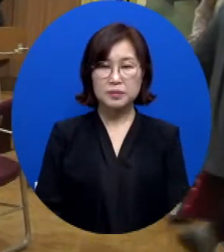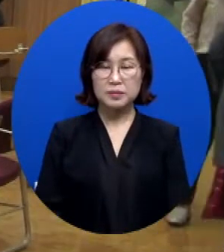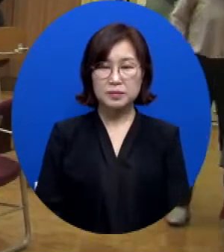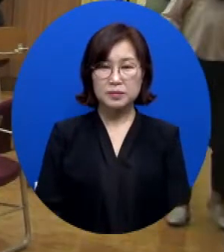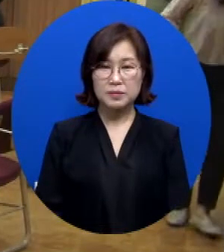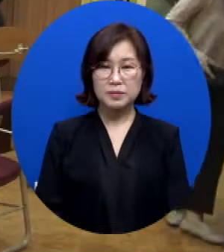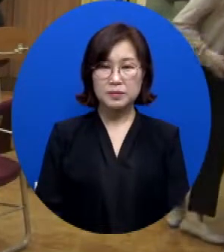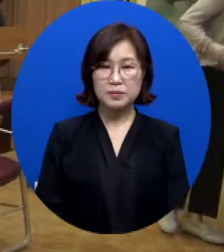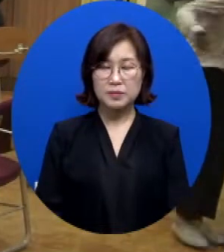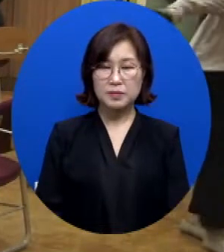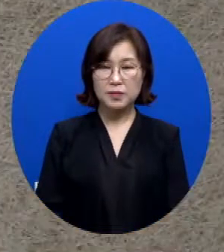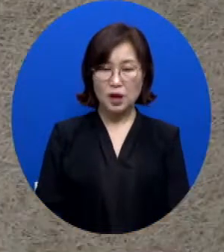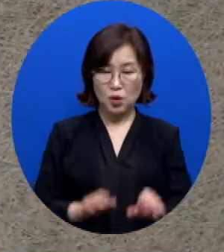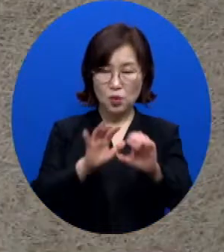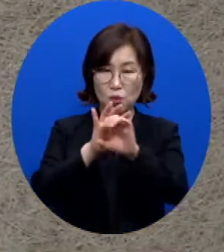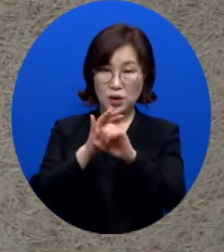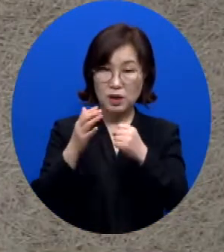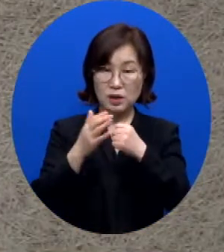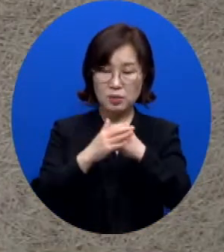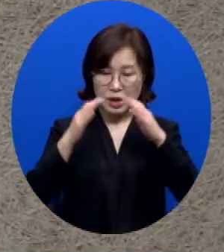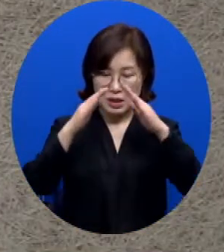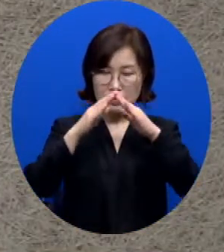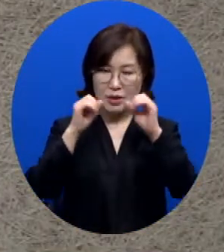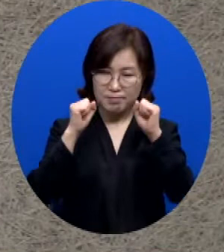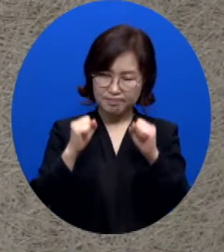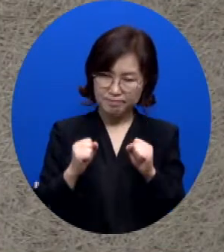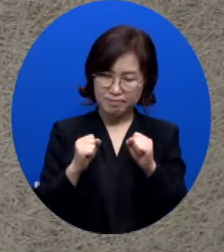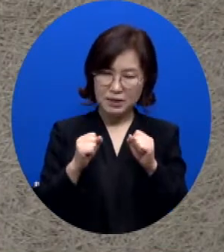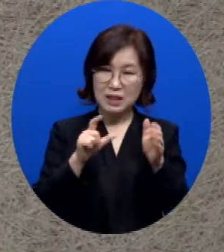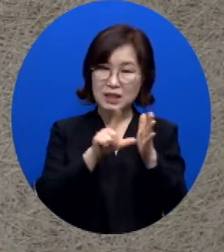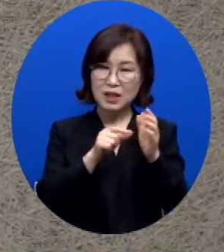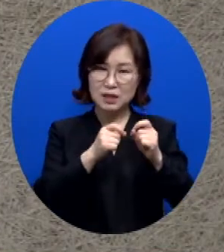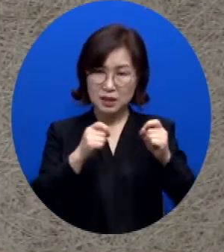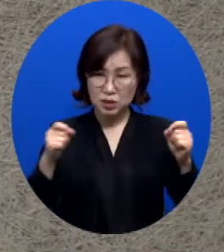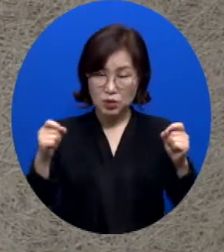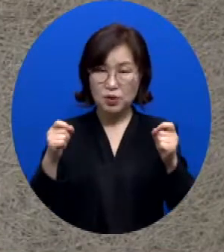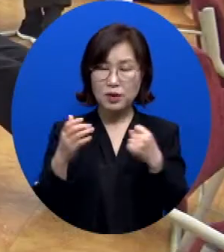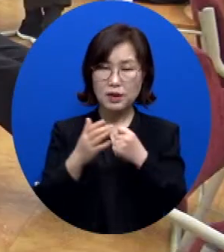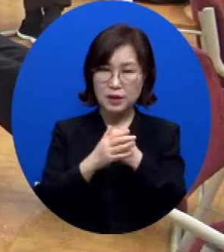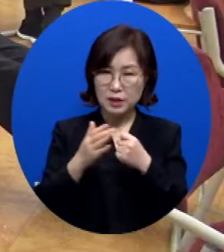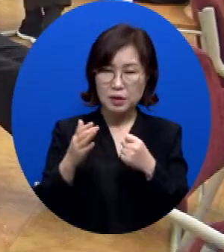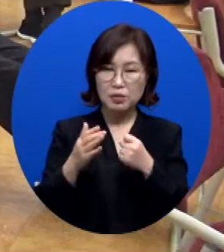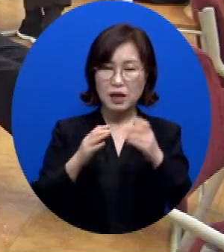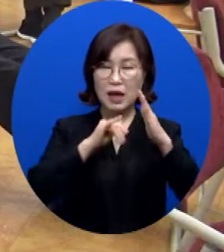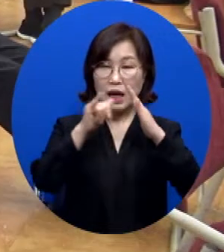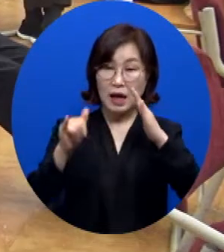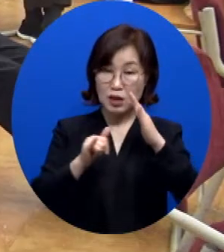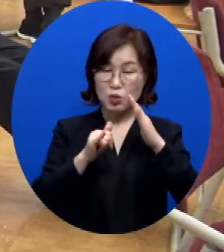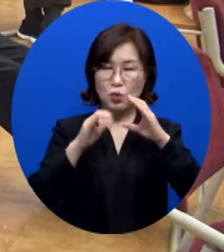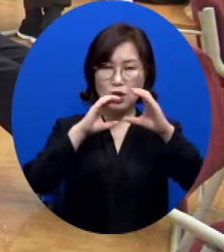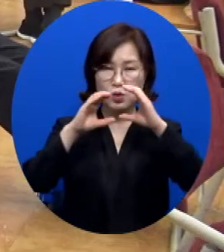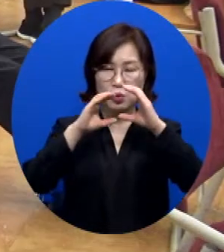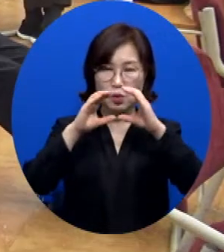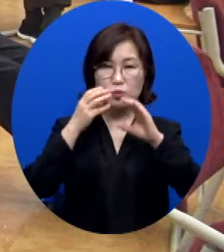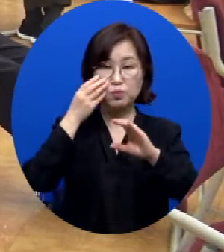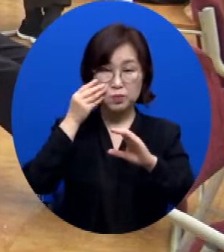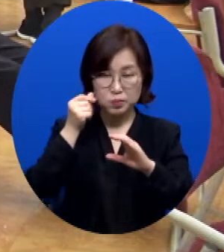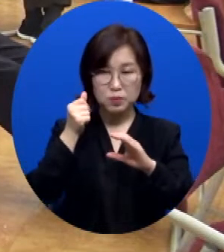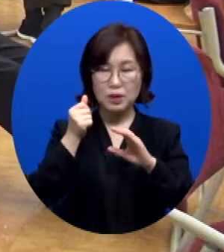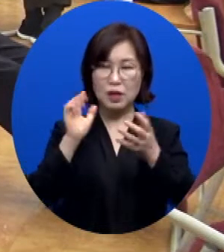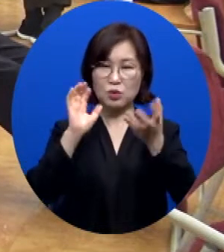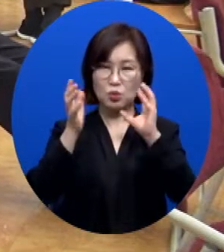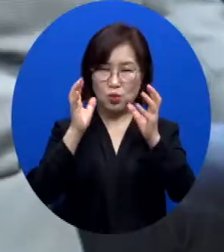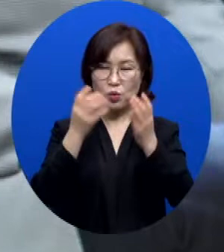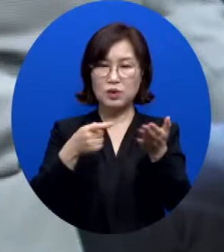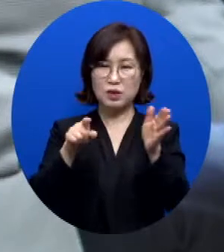이번 세미나는 코로나19로 집에 머무는 시간이 늘어난 크리스천들이 어떻게 해야 가족들과 소통을 잘할 수 있는지 논의하기